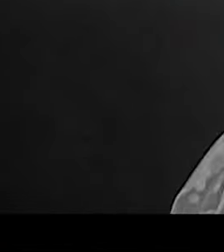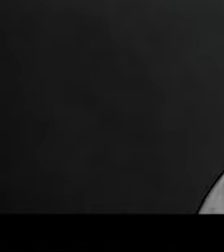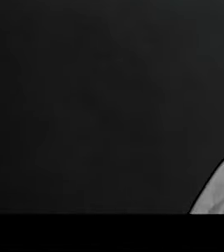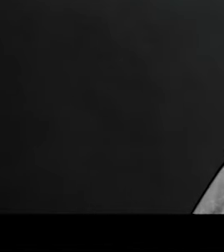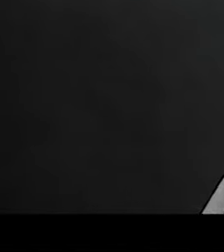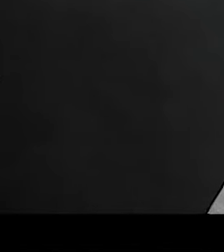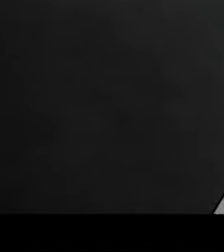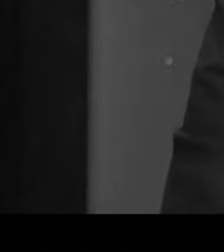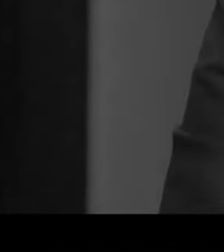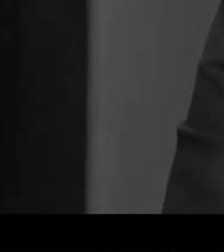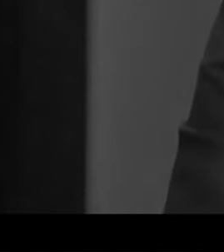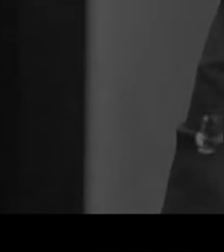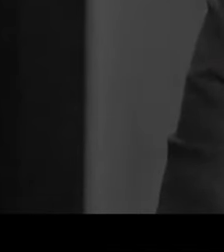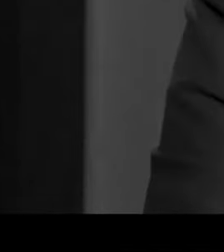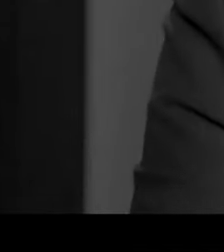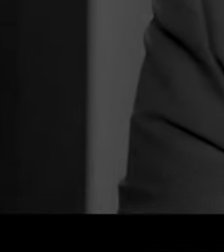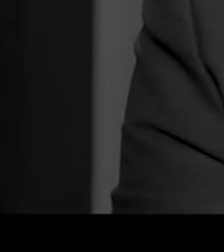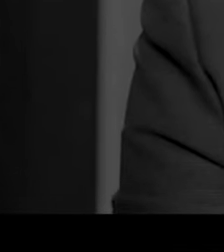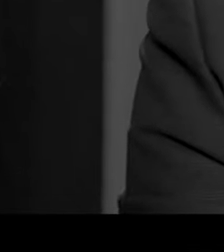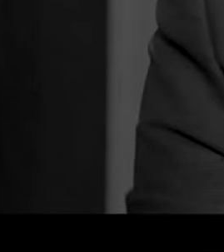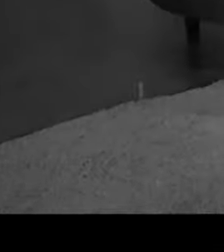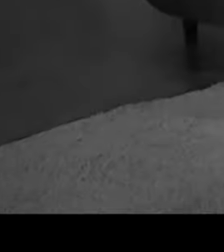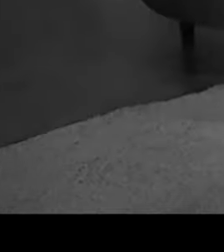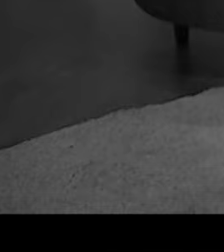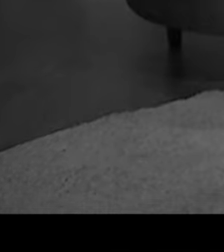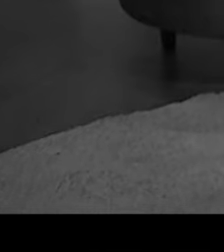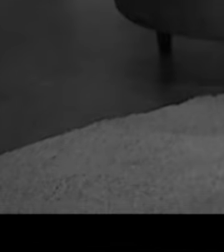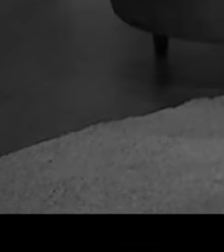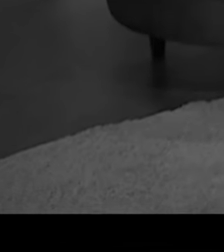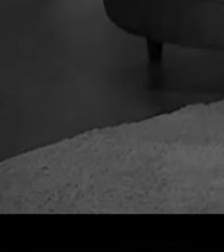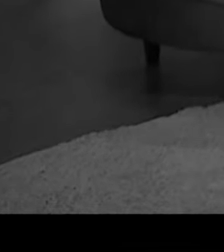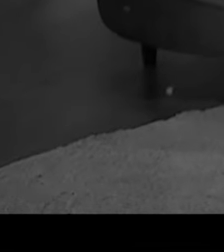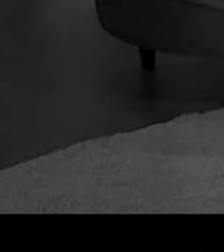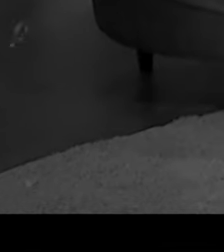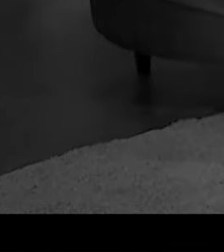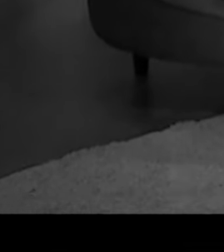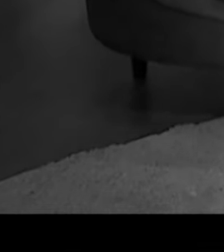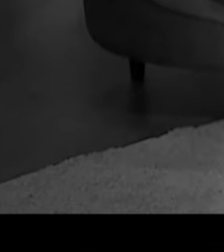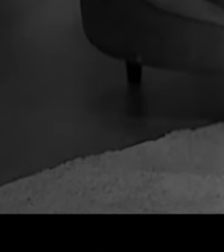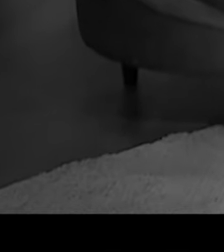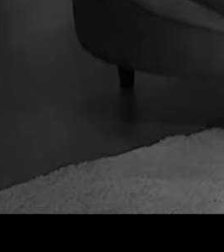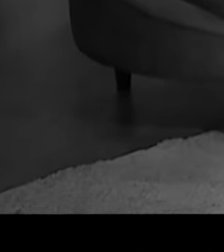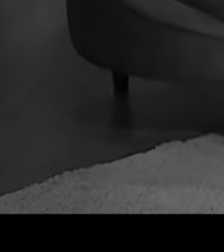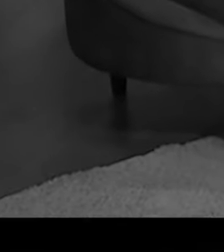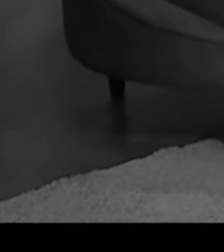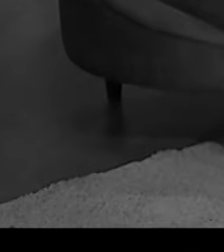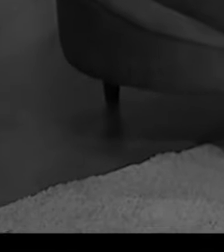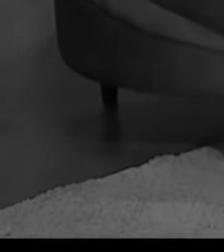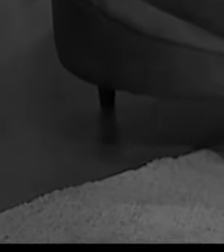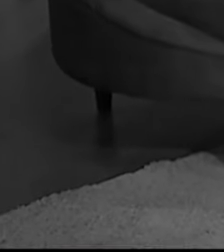أنت أدخلني من النار وأقلع أحجتتي وادخل جهنم واشوي واقول يا